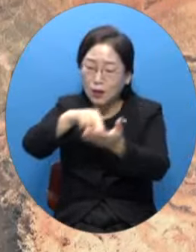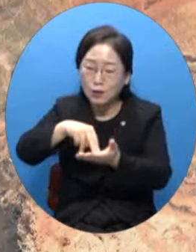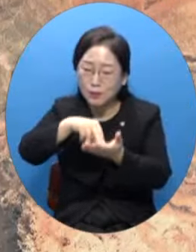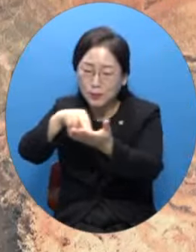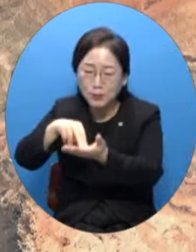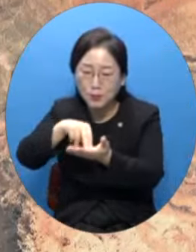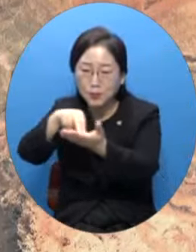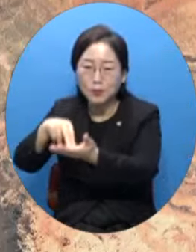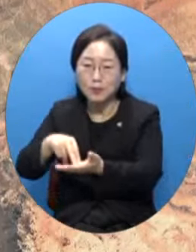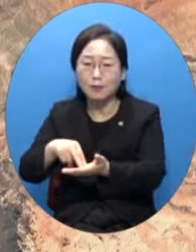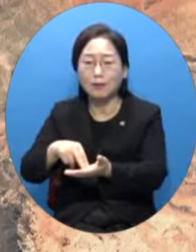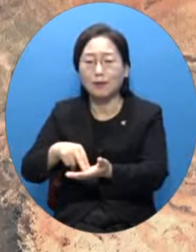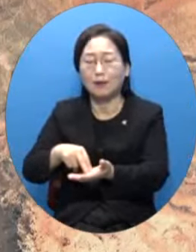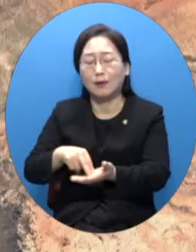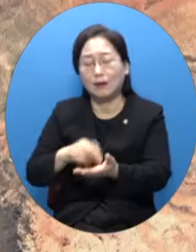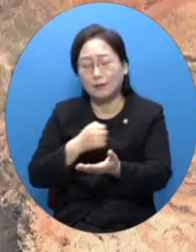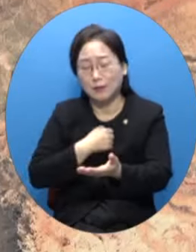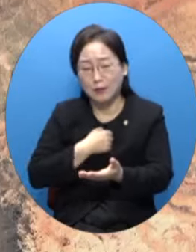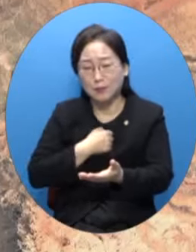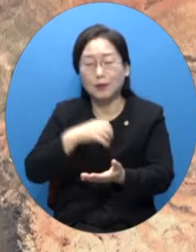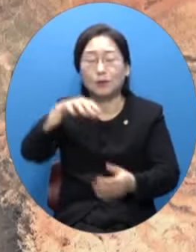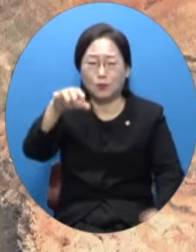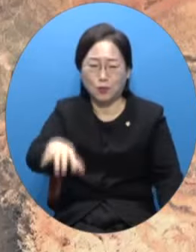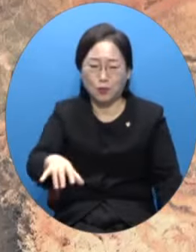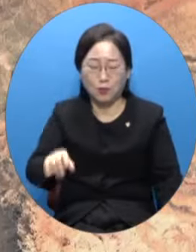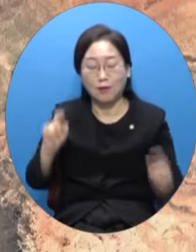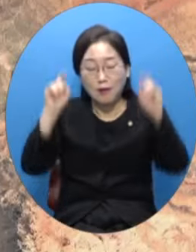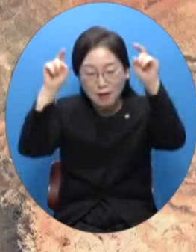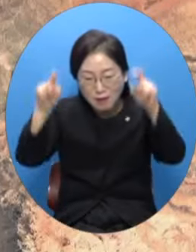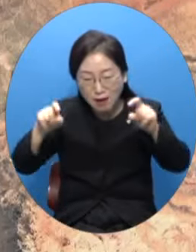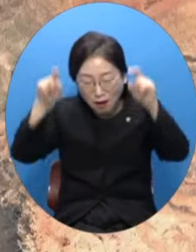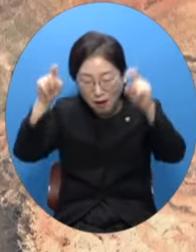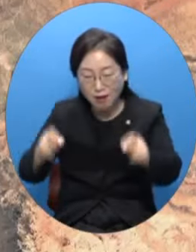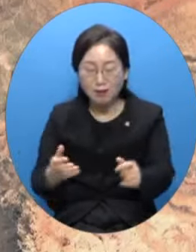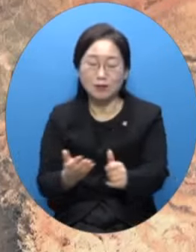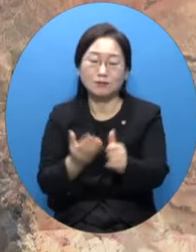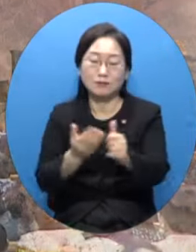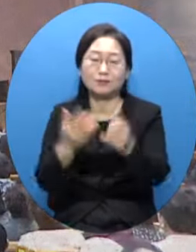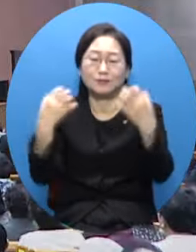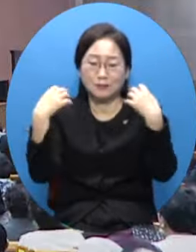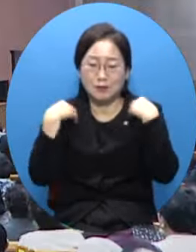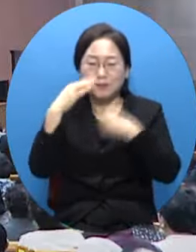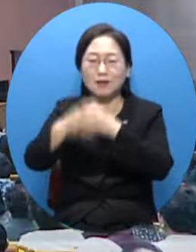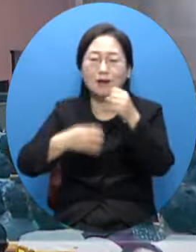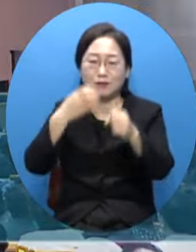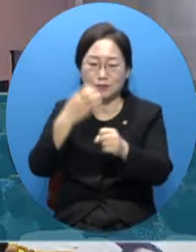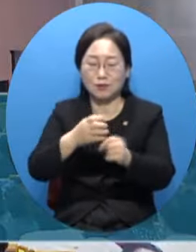쓸쓸한 광야에서 양을 치면서 40년을